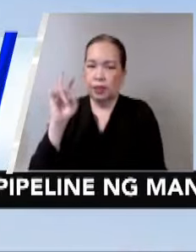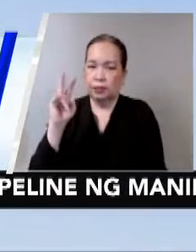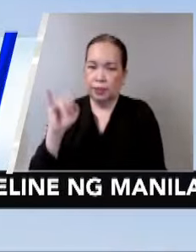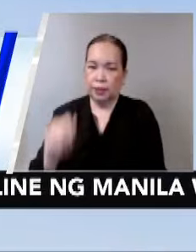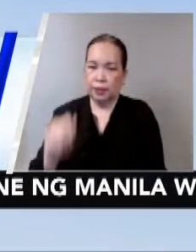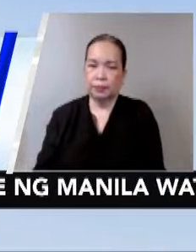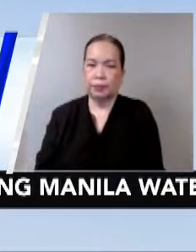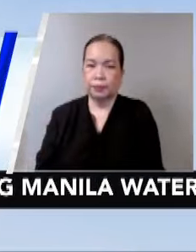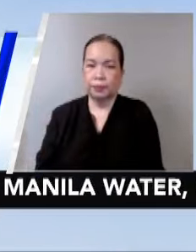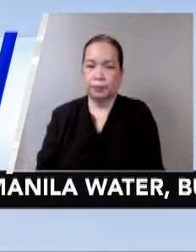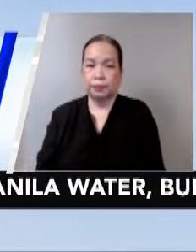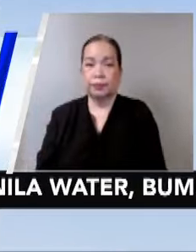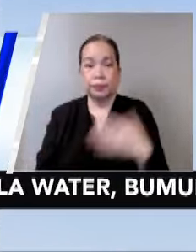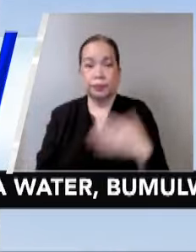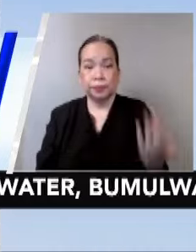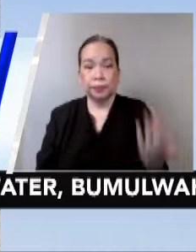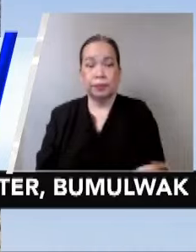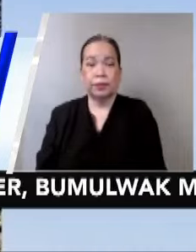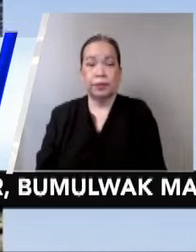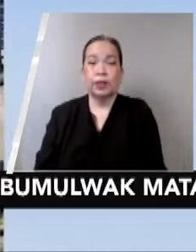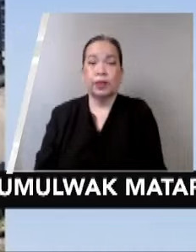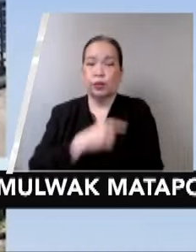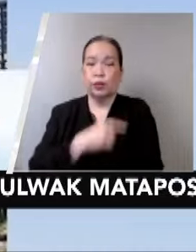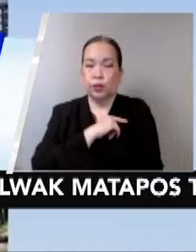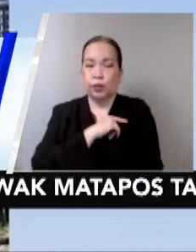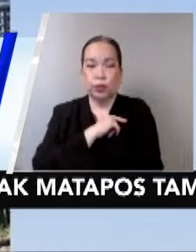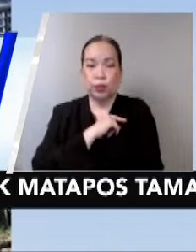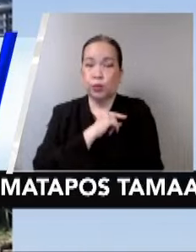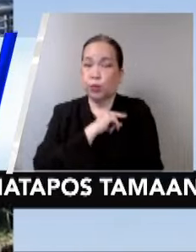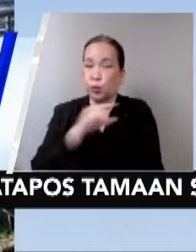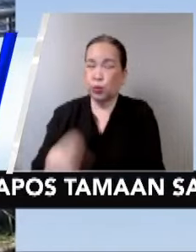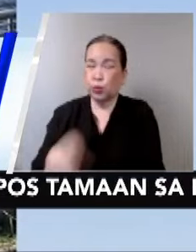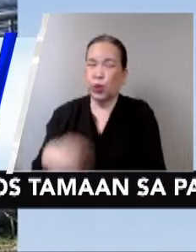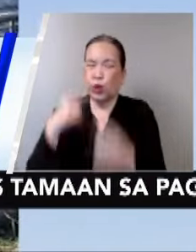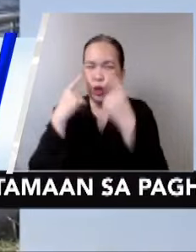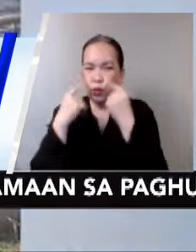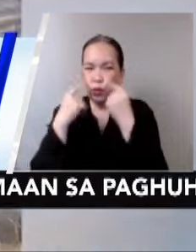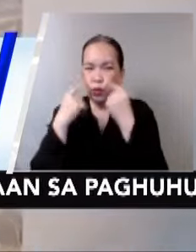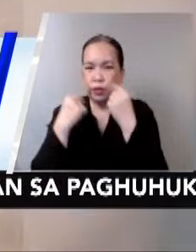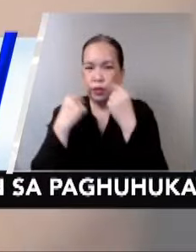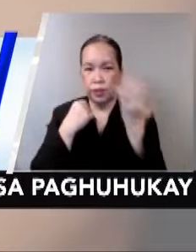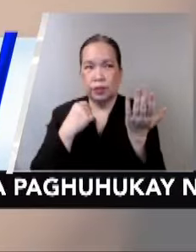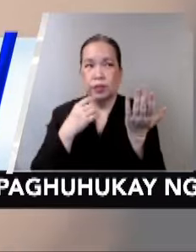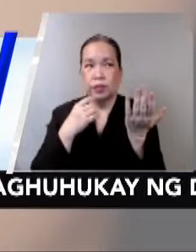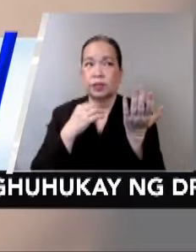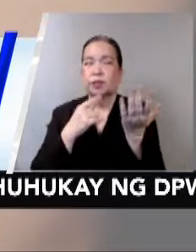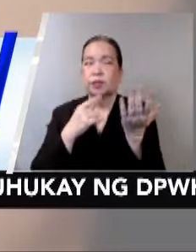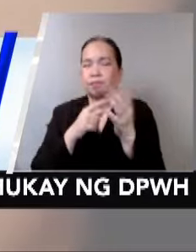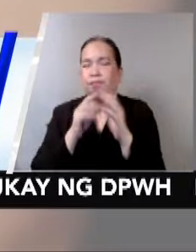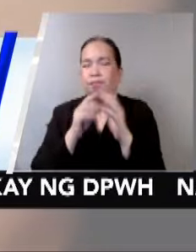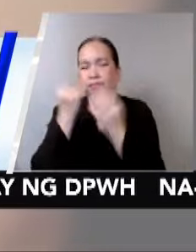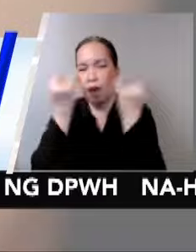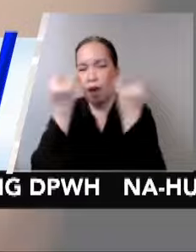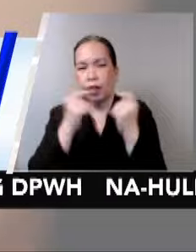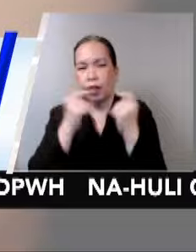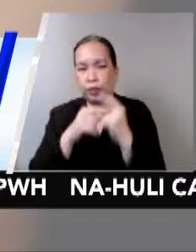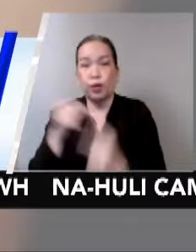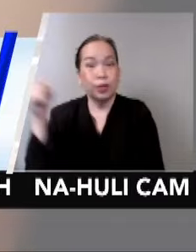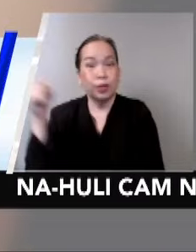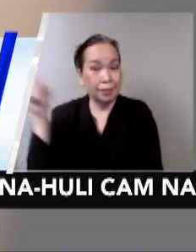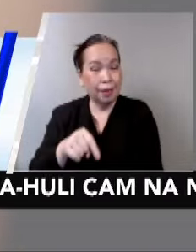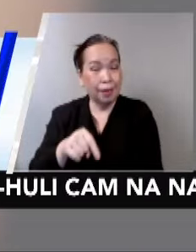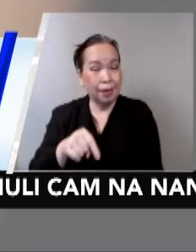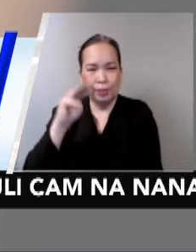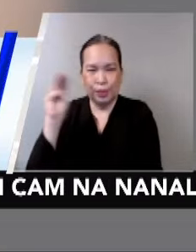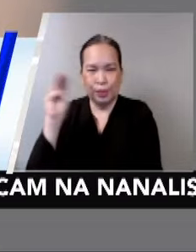The Queen of Tears fever ain't over dahil ang ating Baekhyun Woo na si Kim So-yoon magbabalik sa Manila para yan sa kanyang